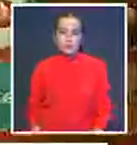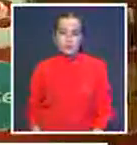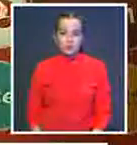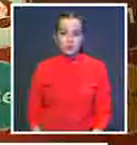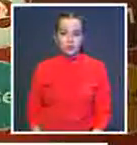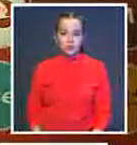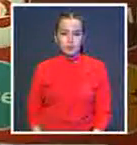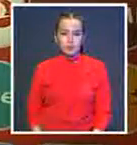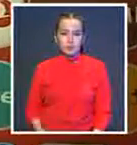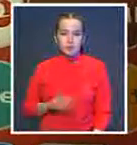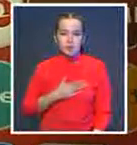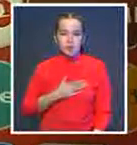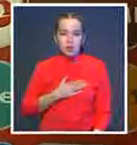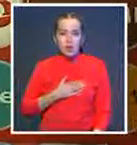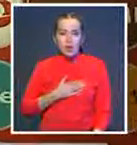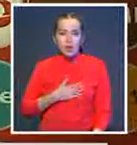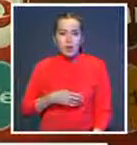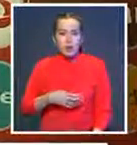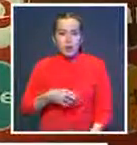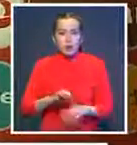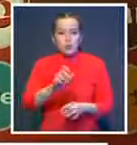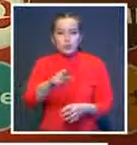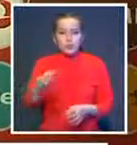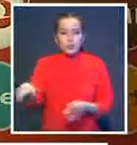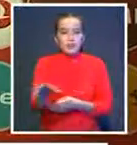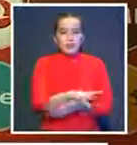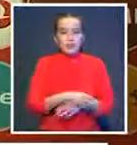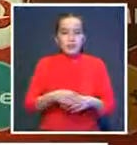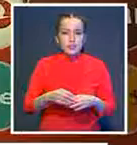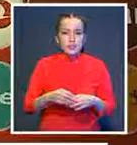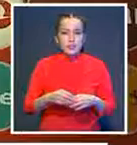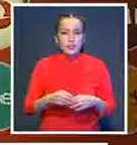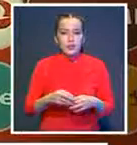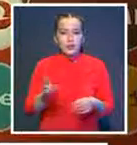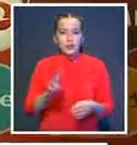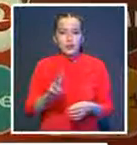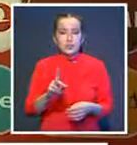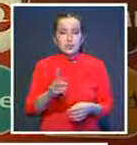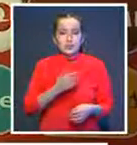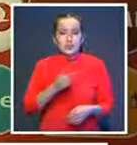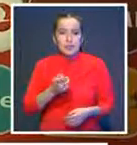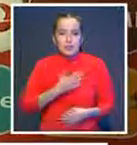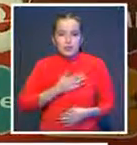Біз жанкүйерлерімізді қуантқымыз келген. Енді осы нәтижеге де